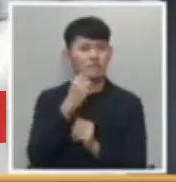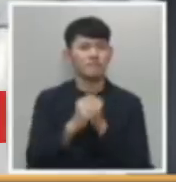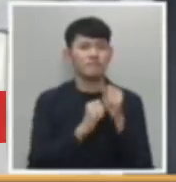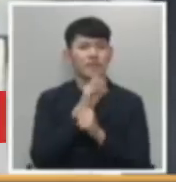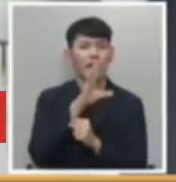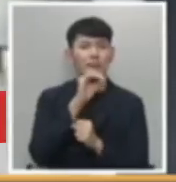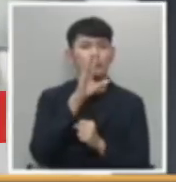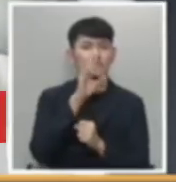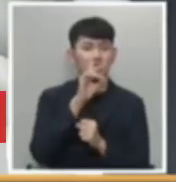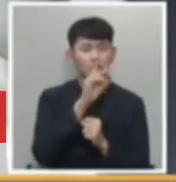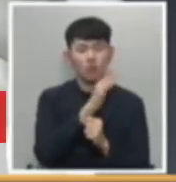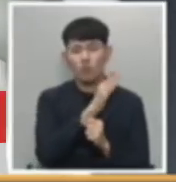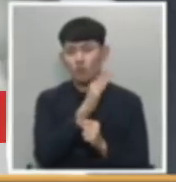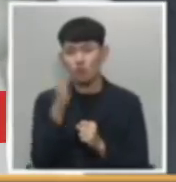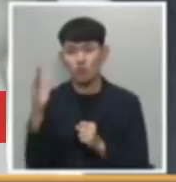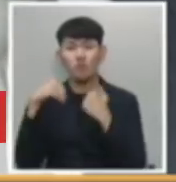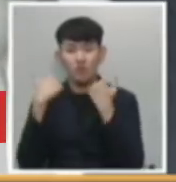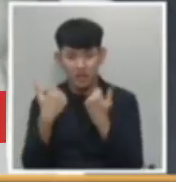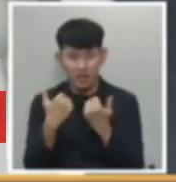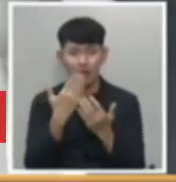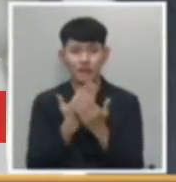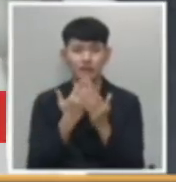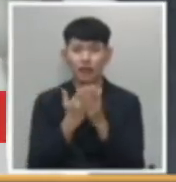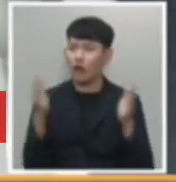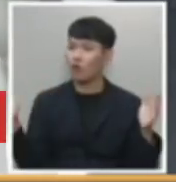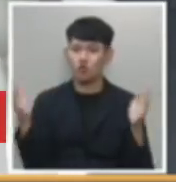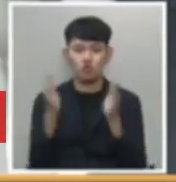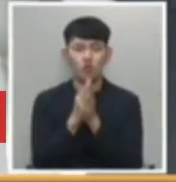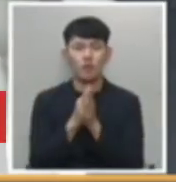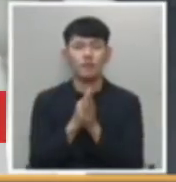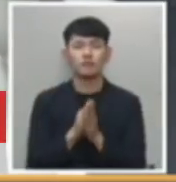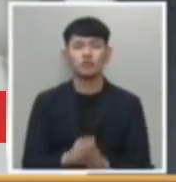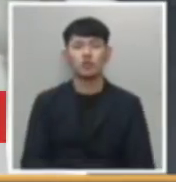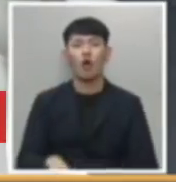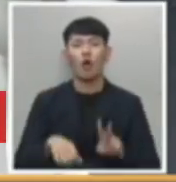2557มาเนี่ยเป็นเงินทั้งหมดเนี่ย